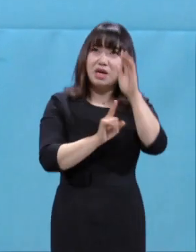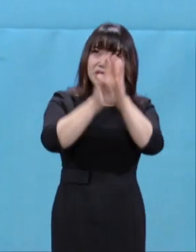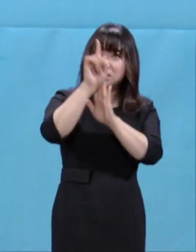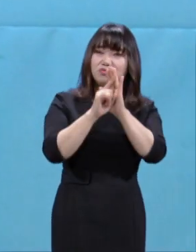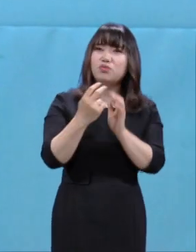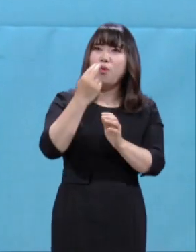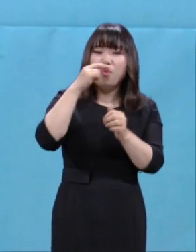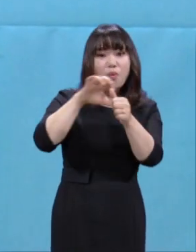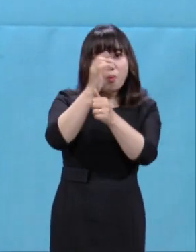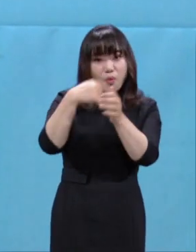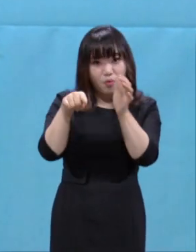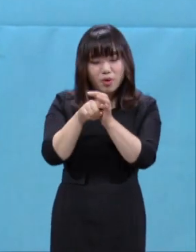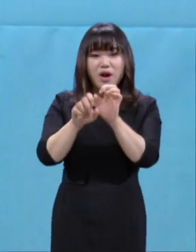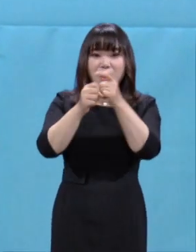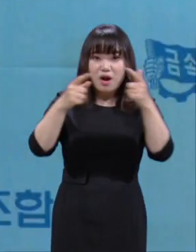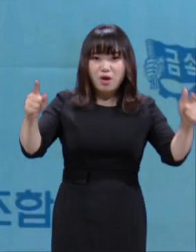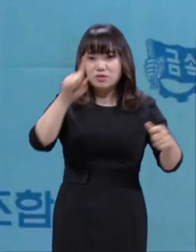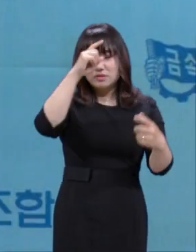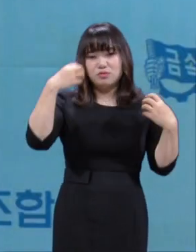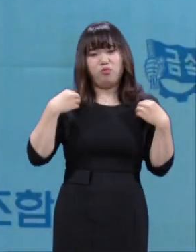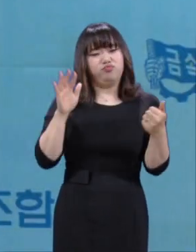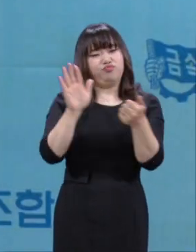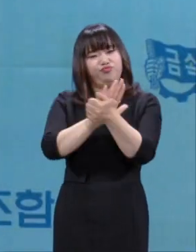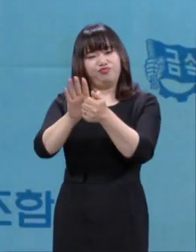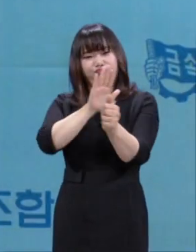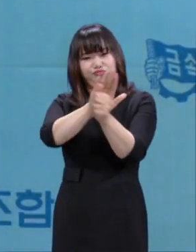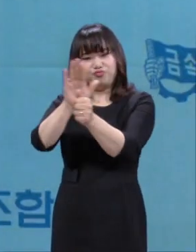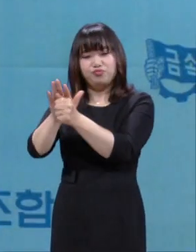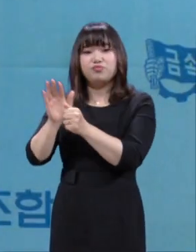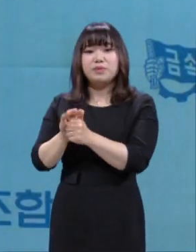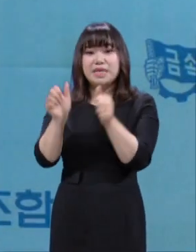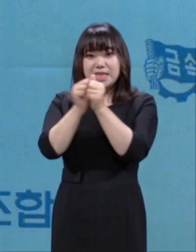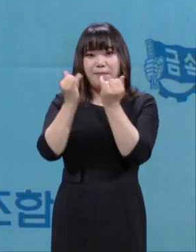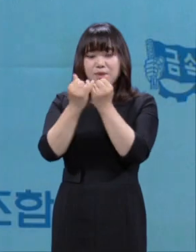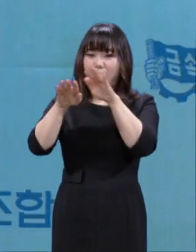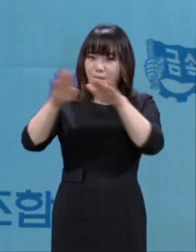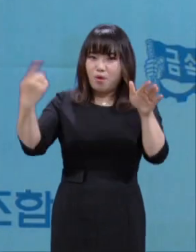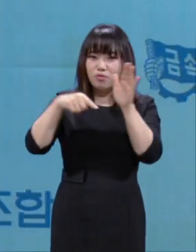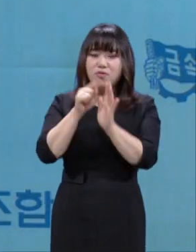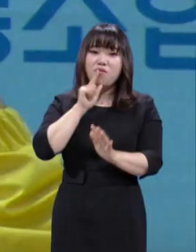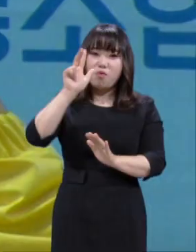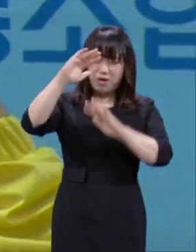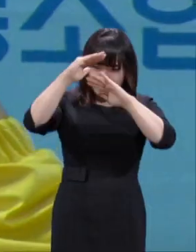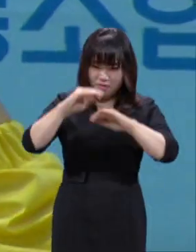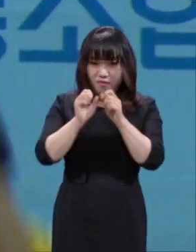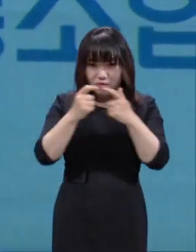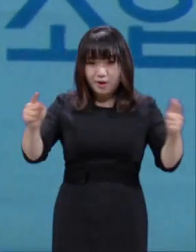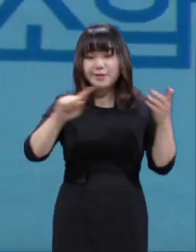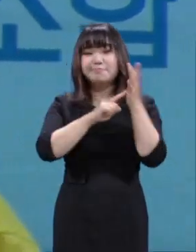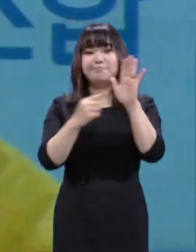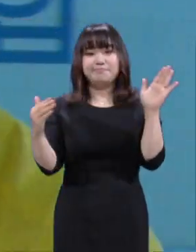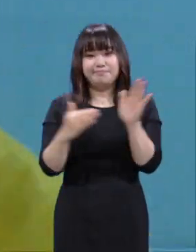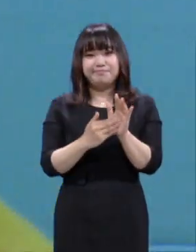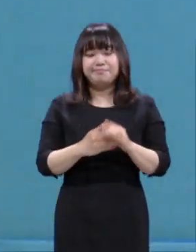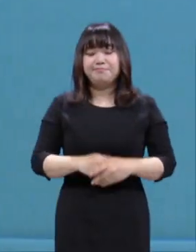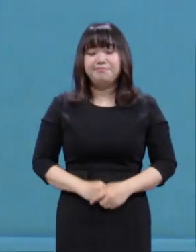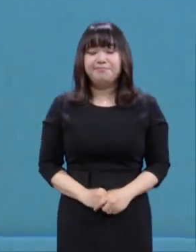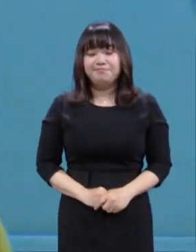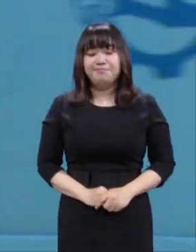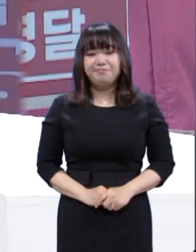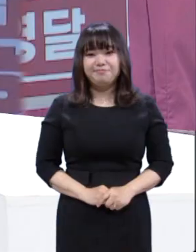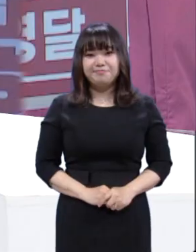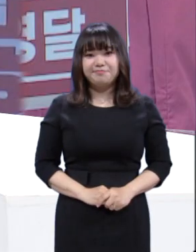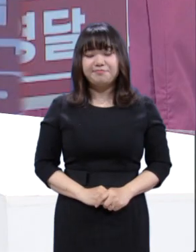퀴어 퍼레이드, 서울시 공식 후원 등을 통한 성평등 문제 해결을 공약으로 내걸었습니다. BTV 뉴스 이재원입니다.